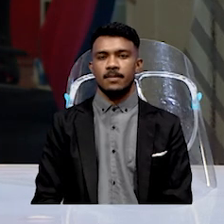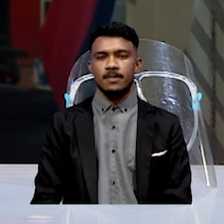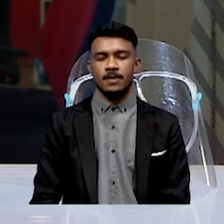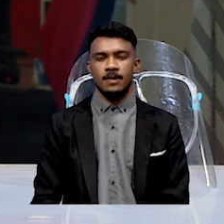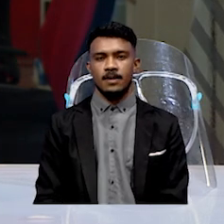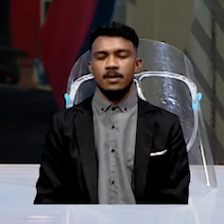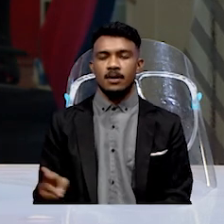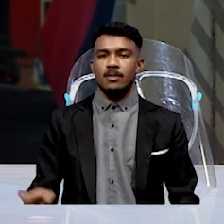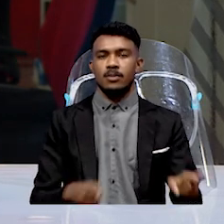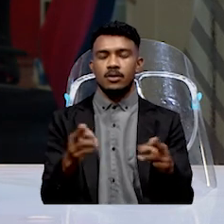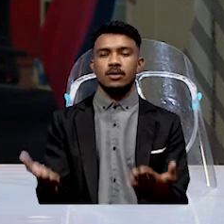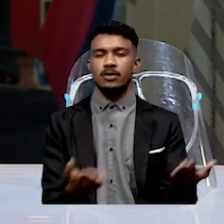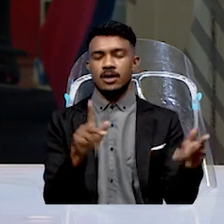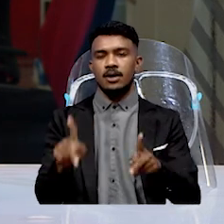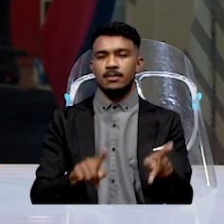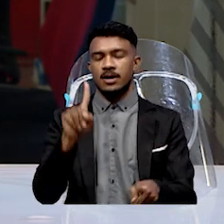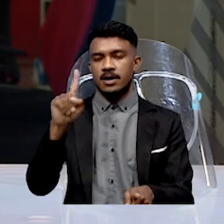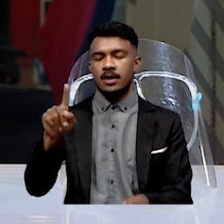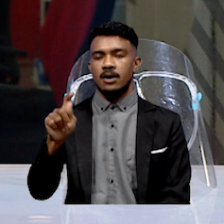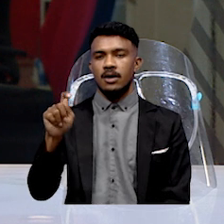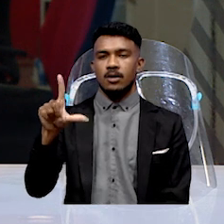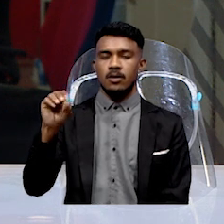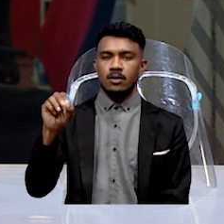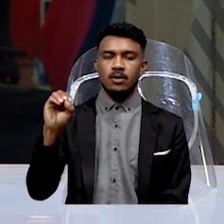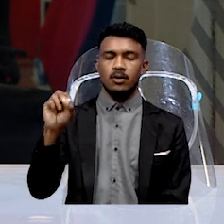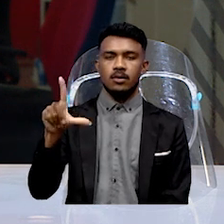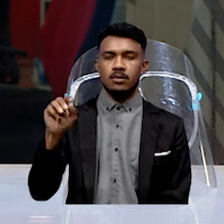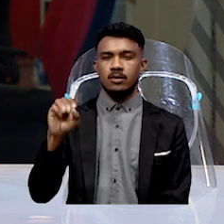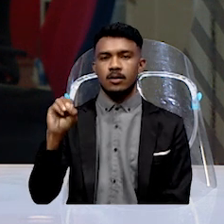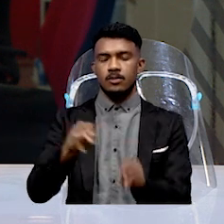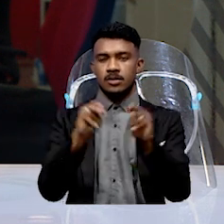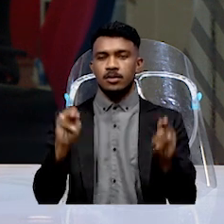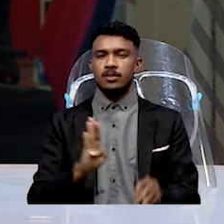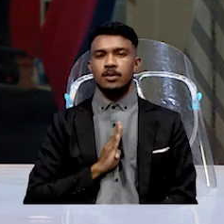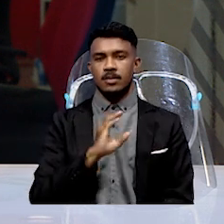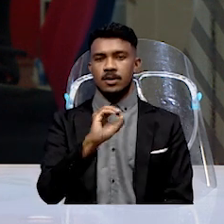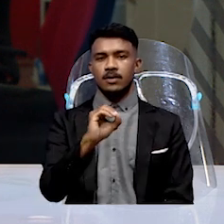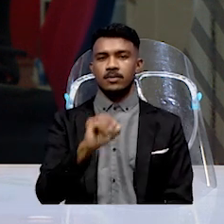Motarai ketang lori sidadaung ida ia are lolotoe munisipiu Bobonaro.